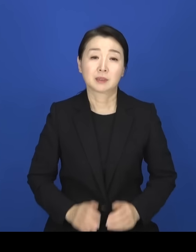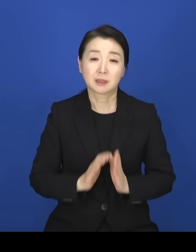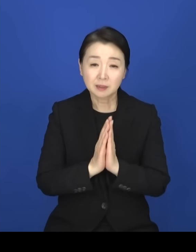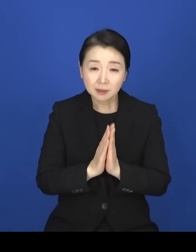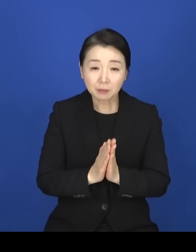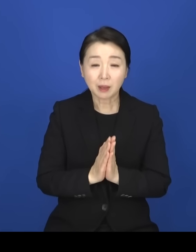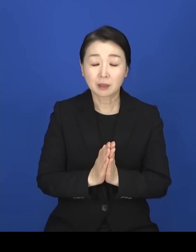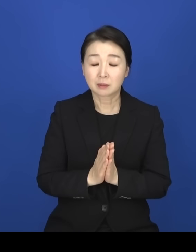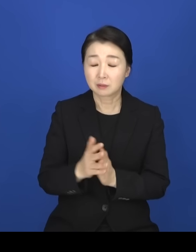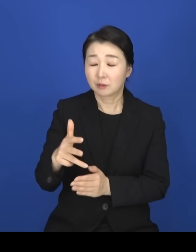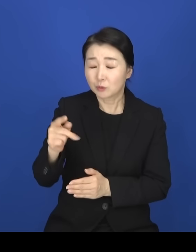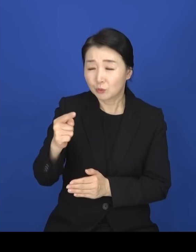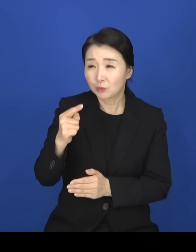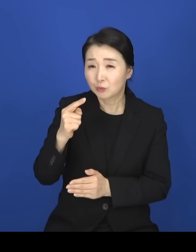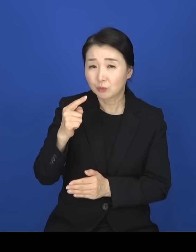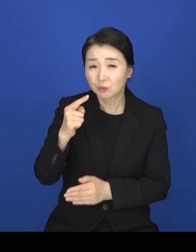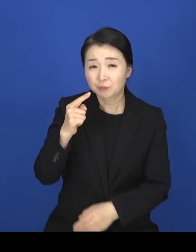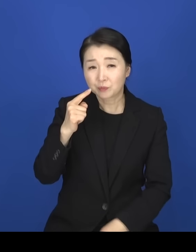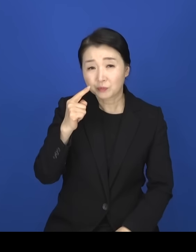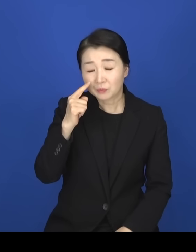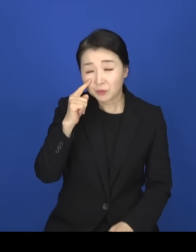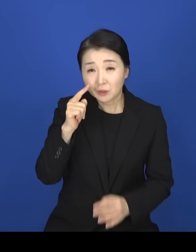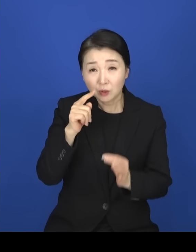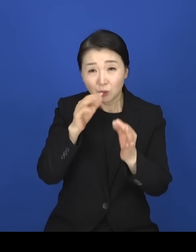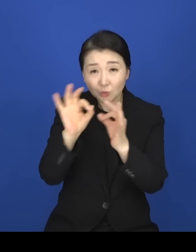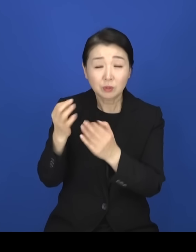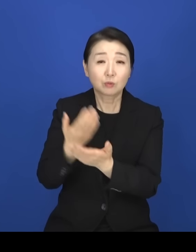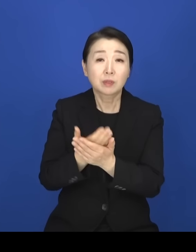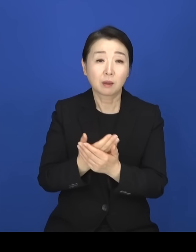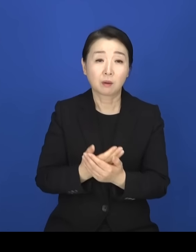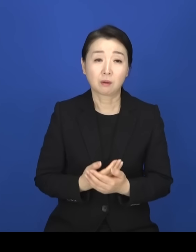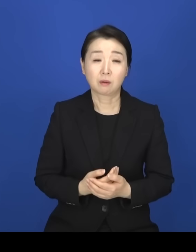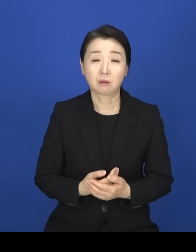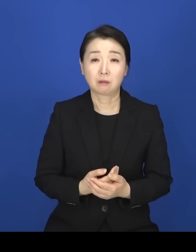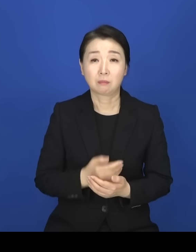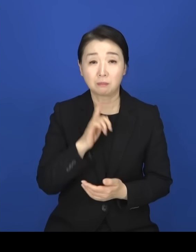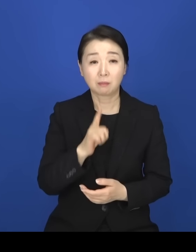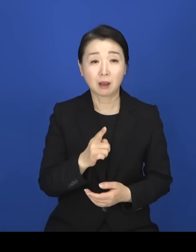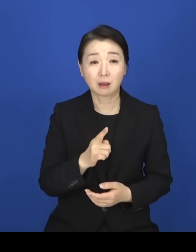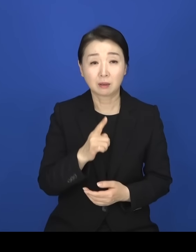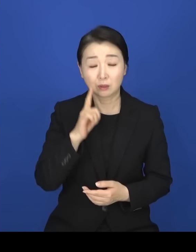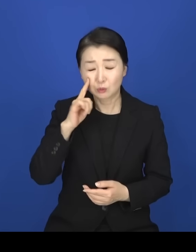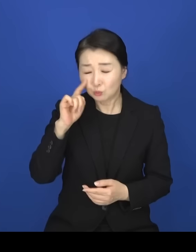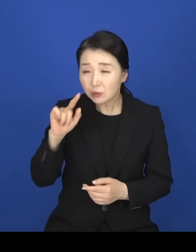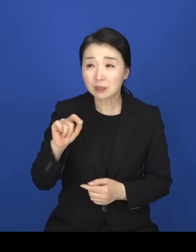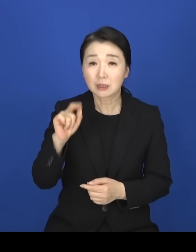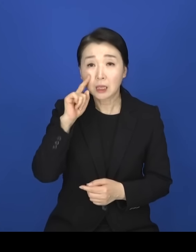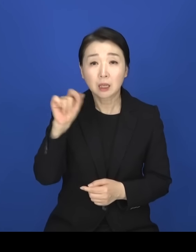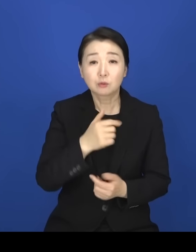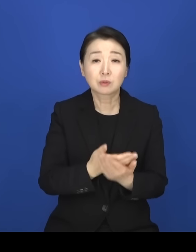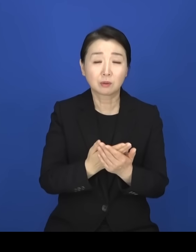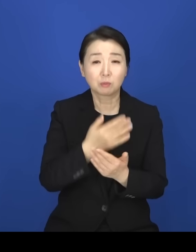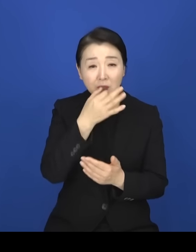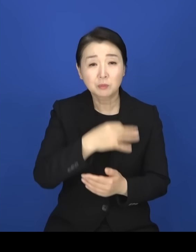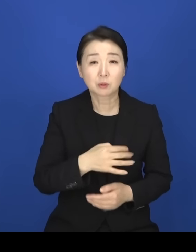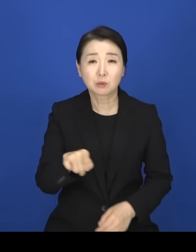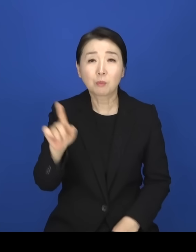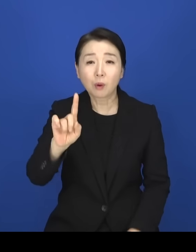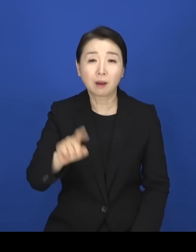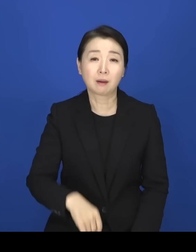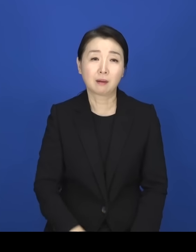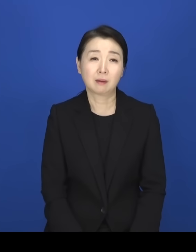제발 주영훈 형님 눈치 좀 주세요. 제발. 진짜 이렇게 됐죠. 눈치 좀 주세요. 진짜 너무 힘들어요. 저게